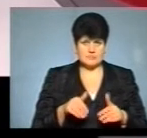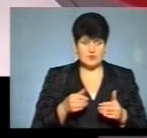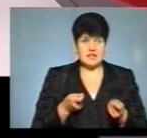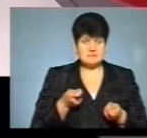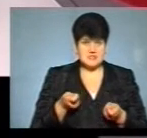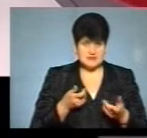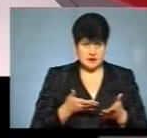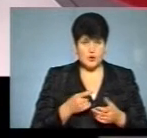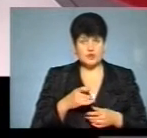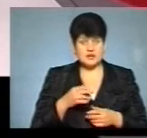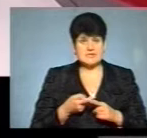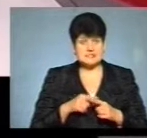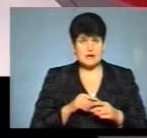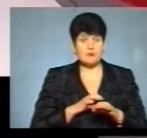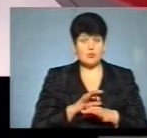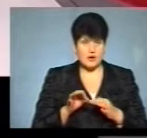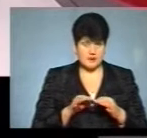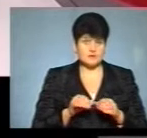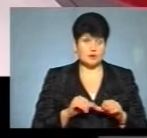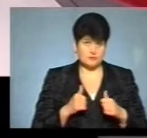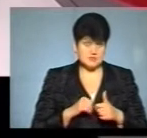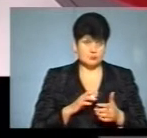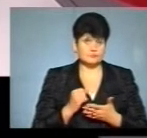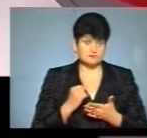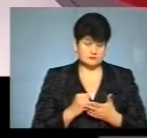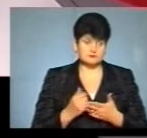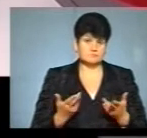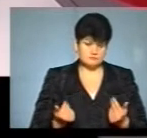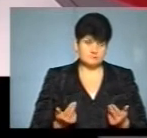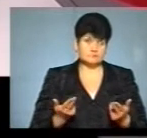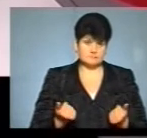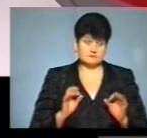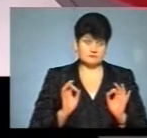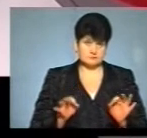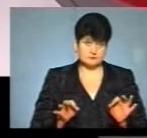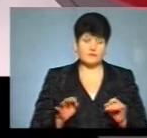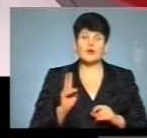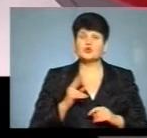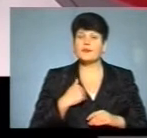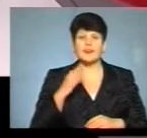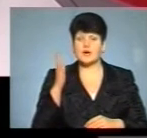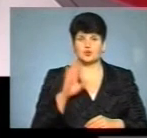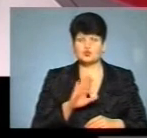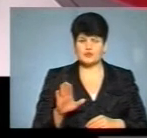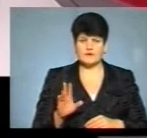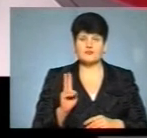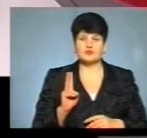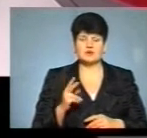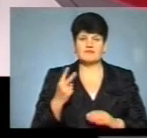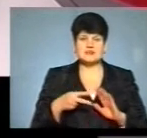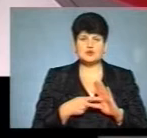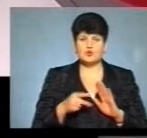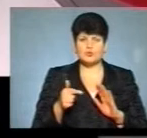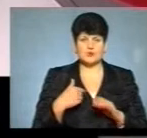адміністрація, хоча цей проєкт бюджету пройшов комісії. Хоча пройшов комісії, все правильно. Скажіть, хто не голосував? Які фракції 27 грудня